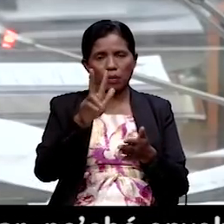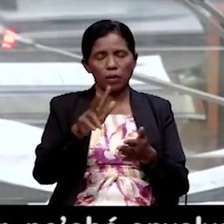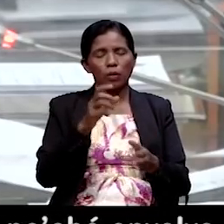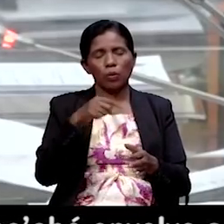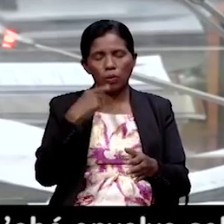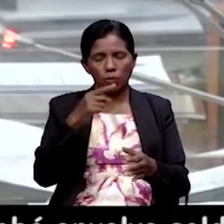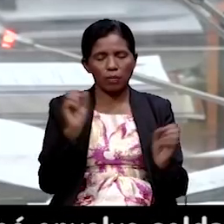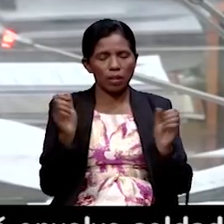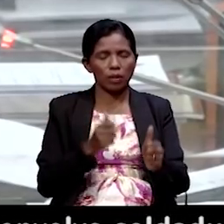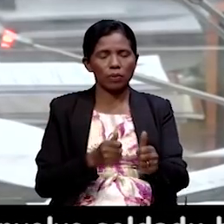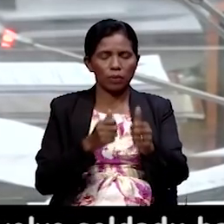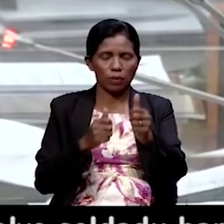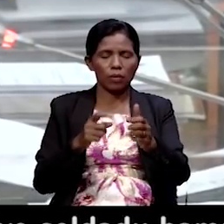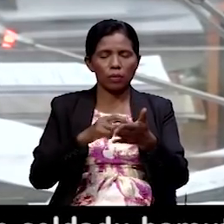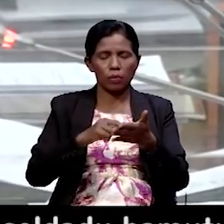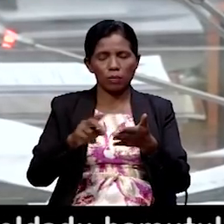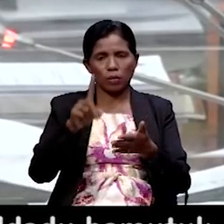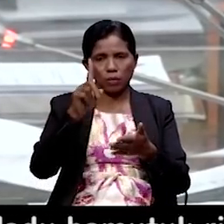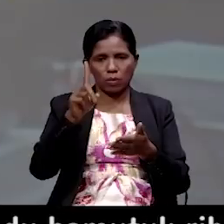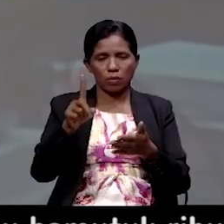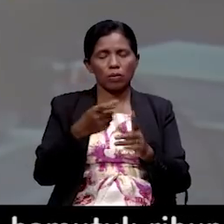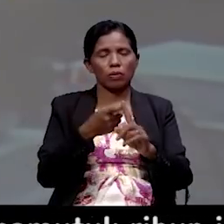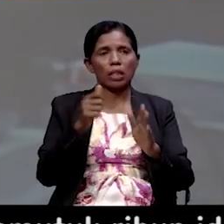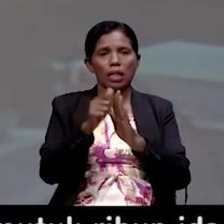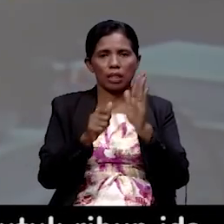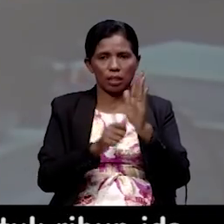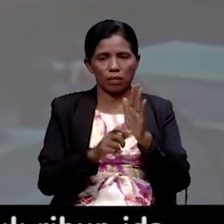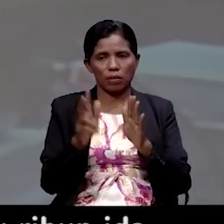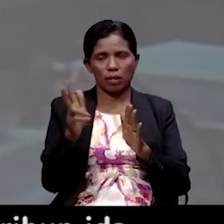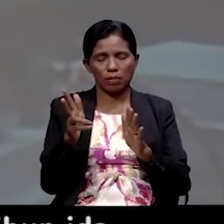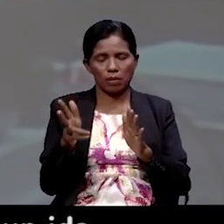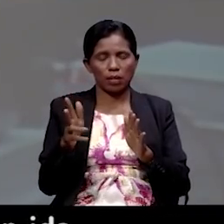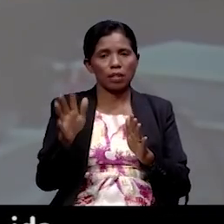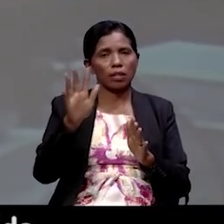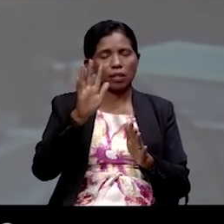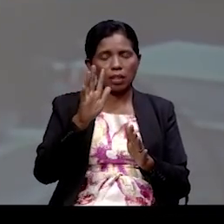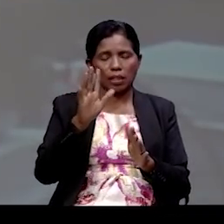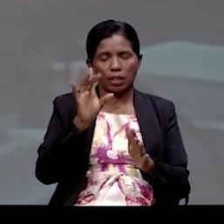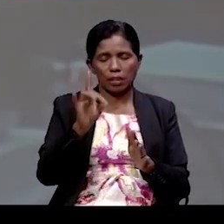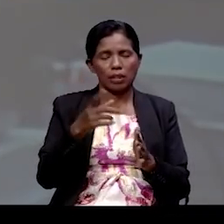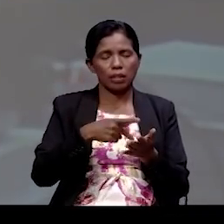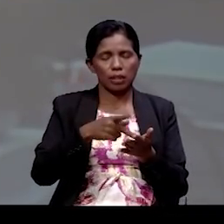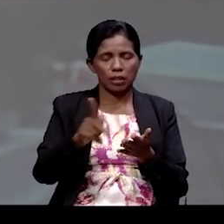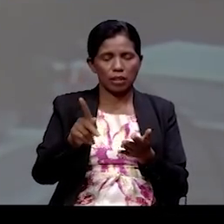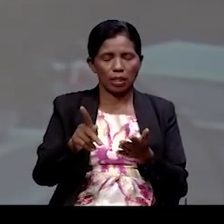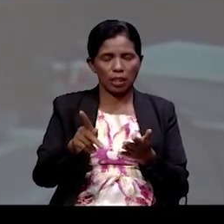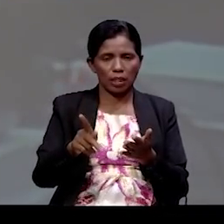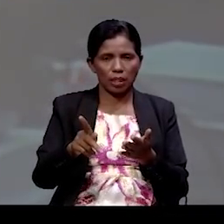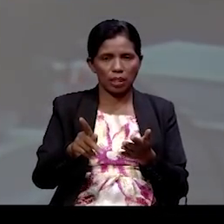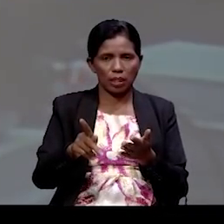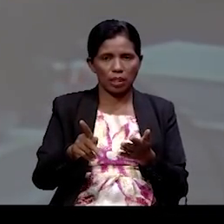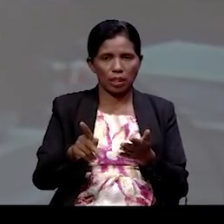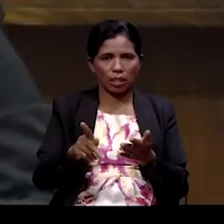la kumpri numero 1 husi artigu val nul resin lima ne se selu multa dolar nen to dolar sanul